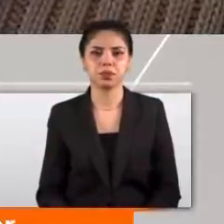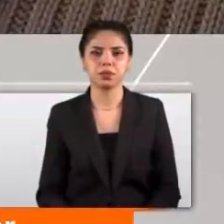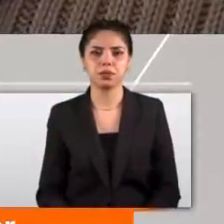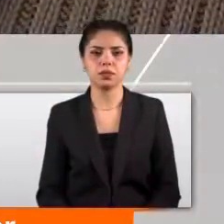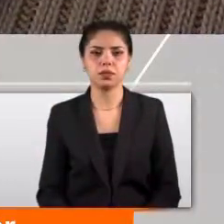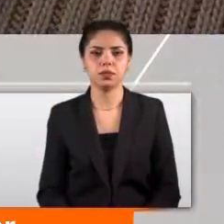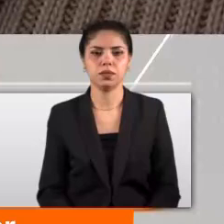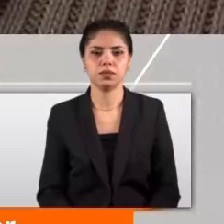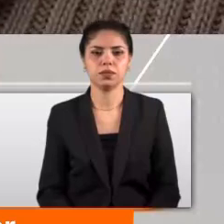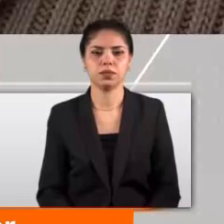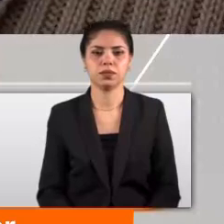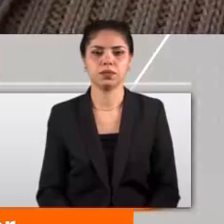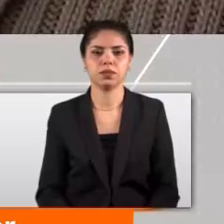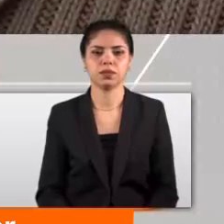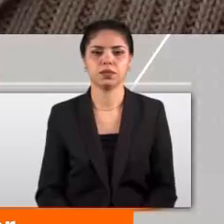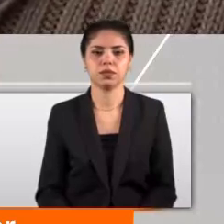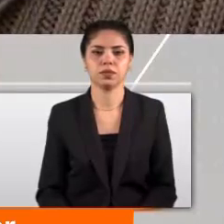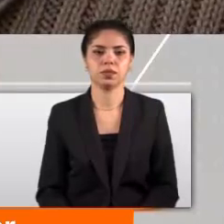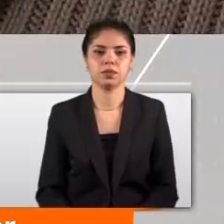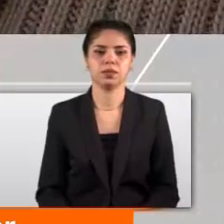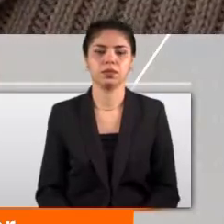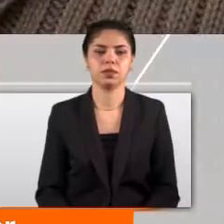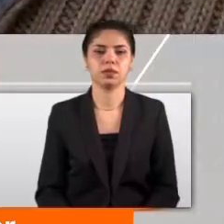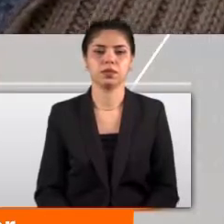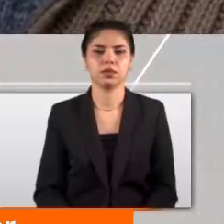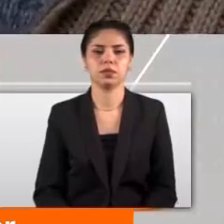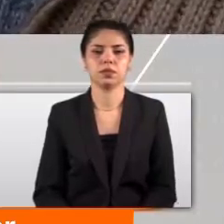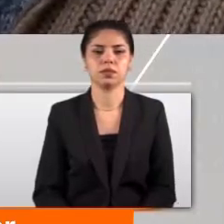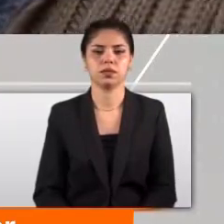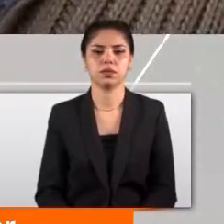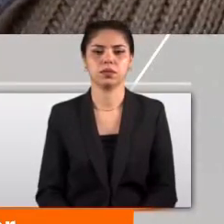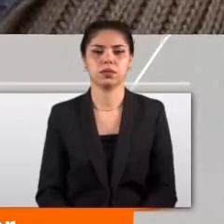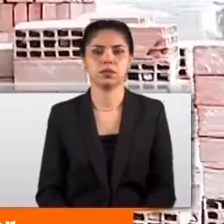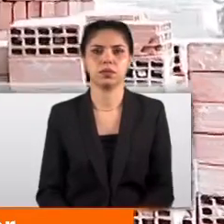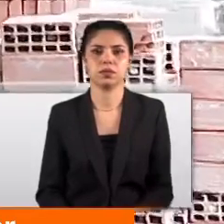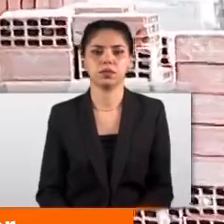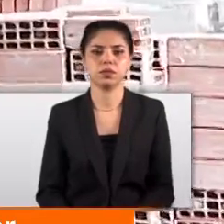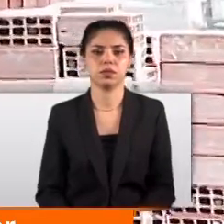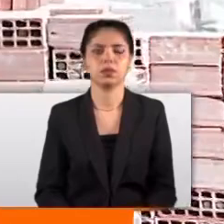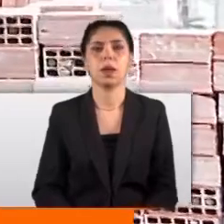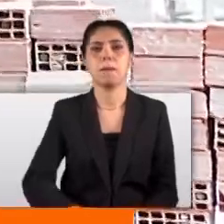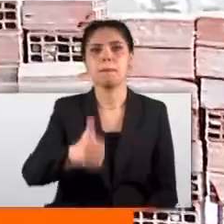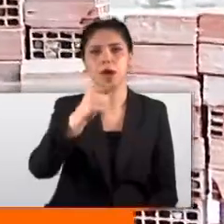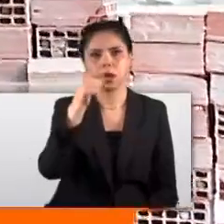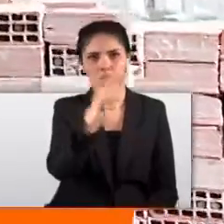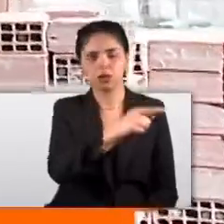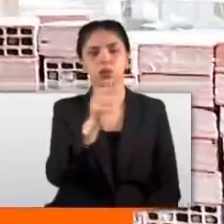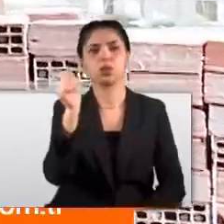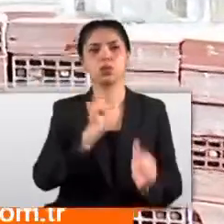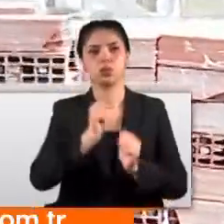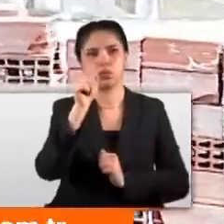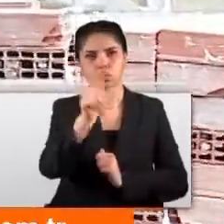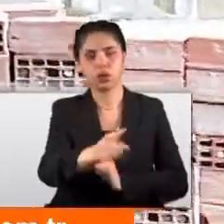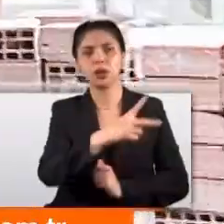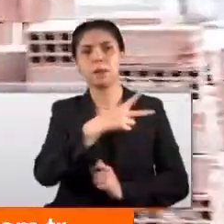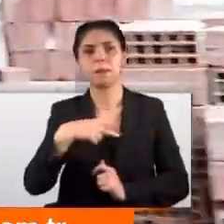Eski binamız çürüktü ve bu sebeple yıkıldı. Yeni yapılan bina ondan daha çürük. Hem bakanlık, hem üniversite, hem